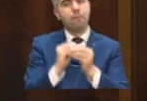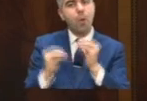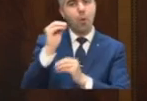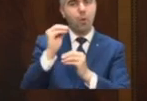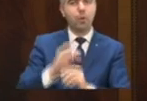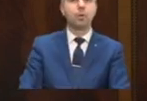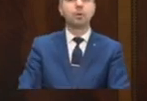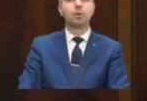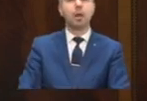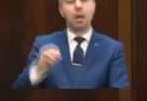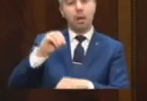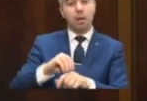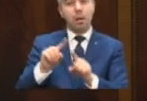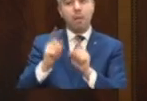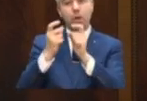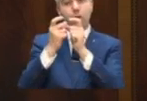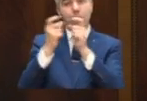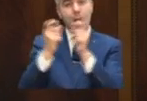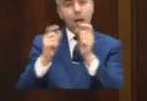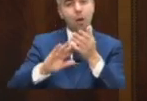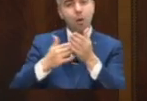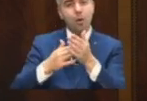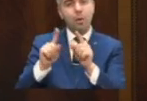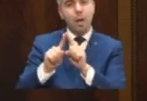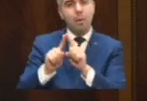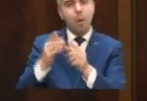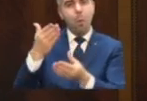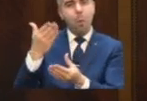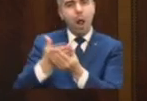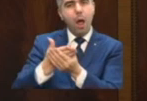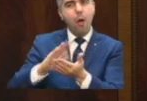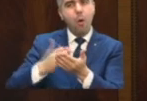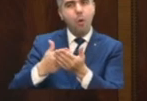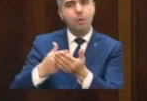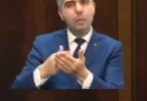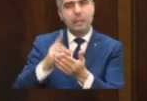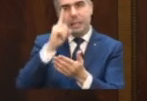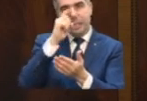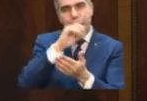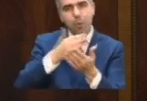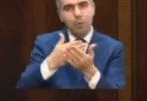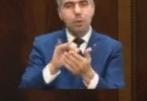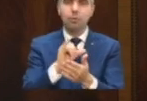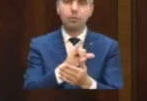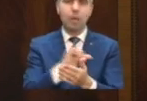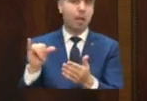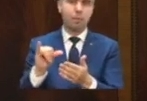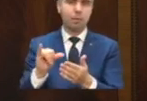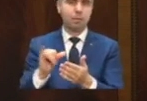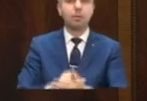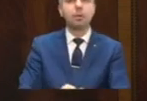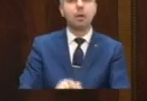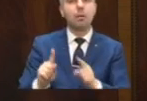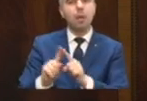والابتكار، تحرير المقاولة من قيود المساطر الإدارية المتشابكة والمعقدة، تسريع